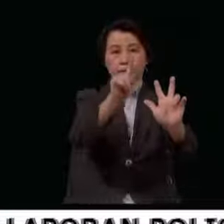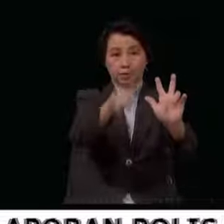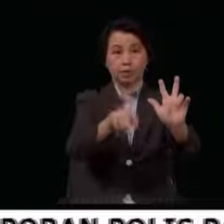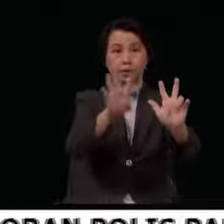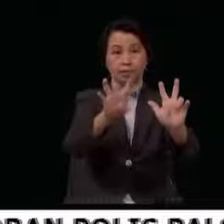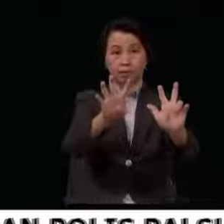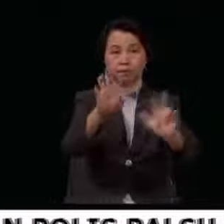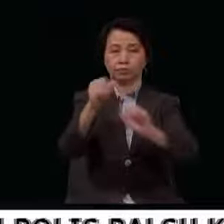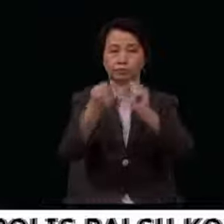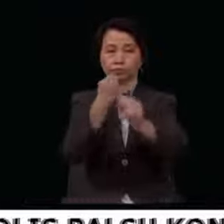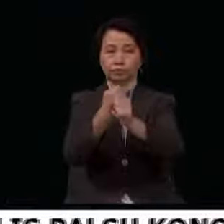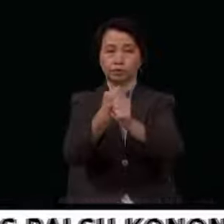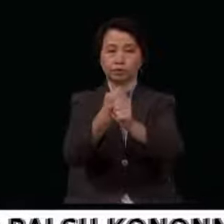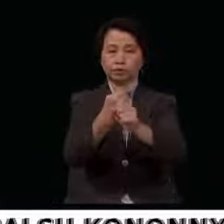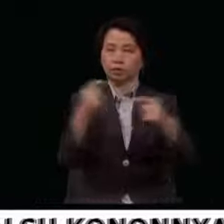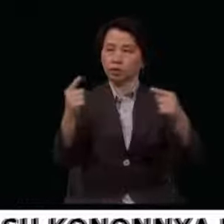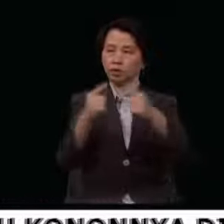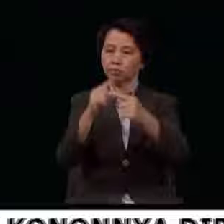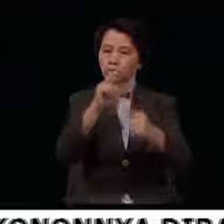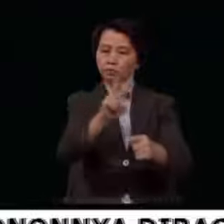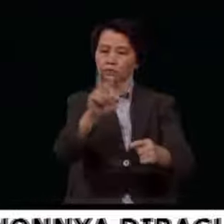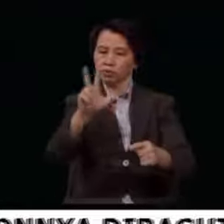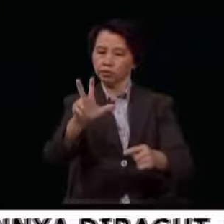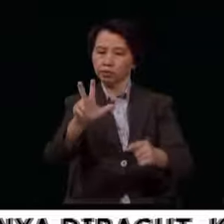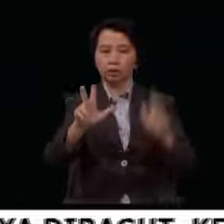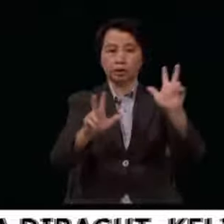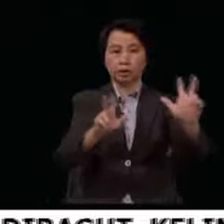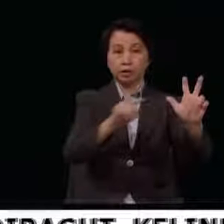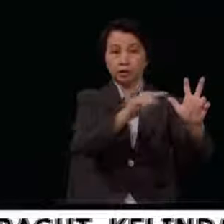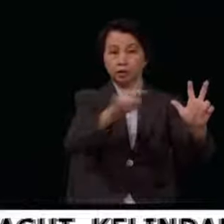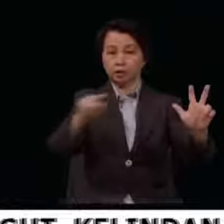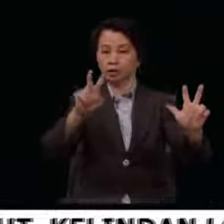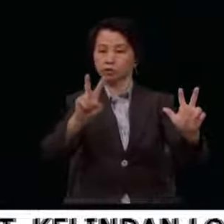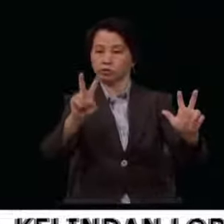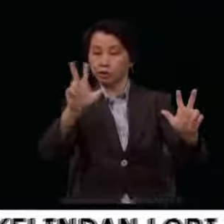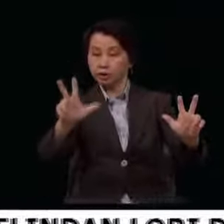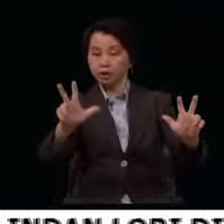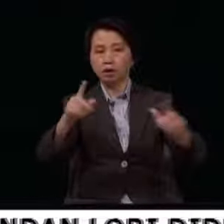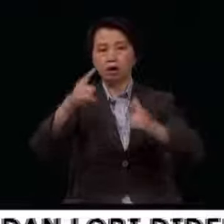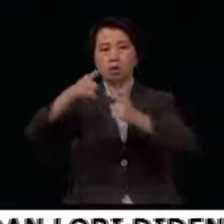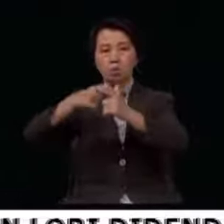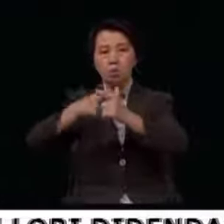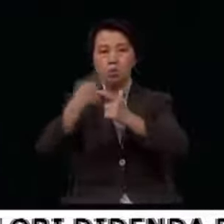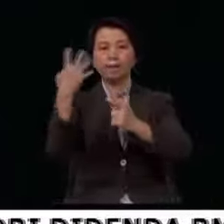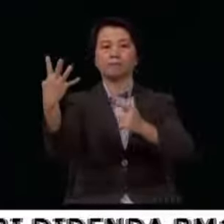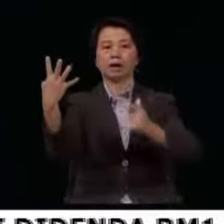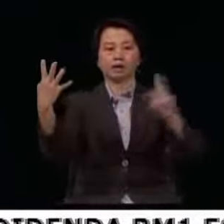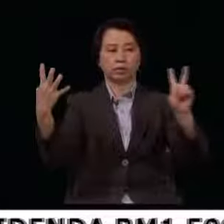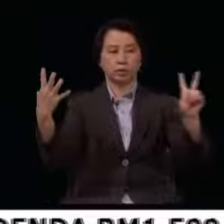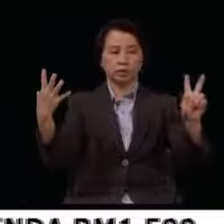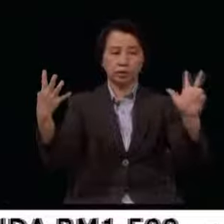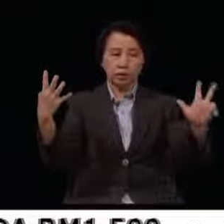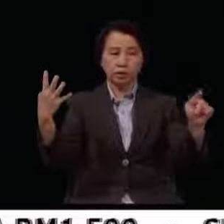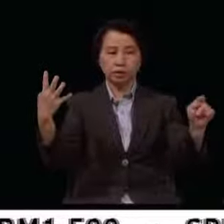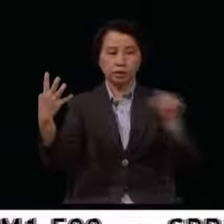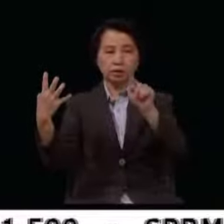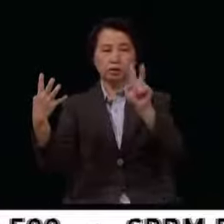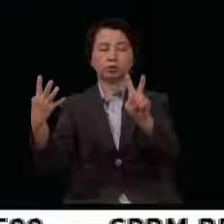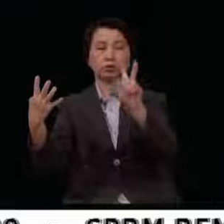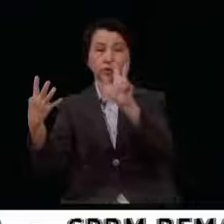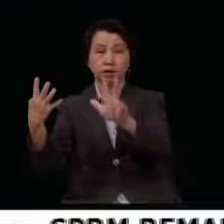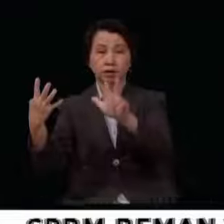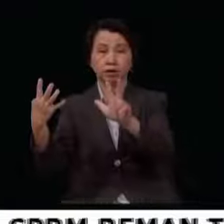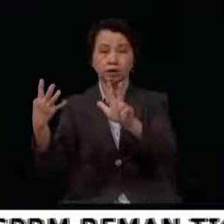76610 pemeriksaan kesemua premises air yang kita periksa diseluruh negara